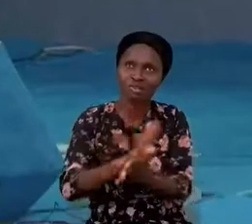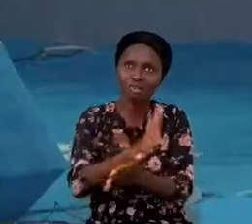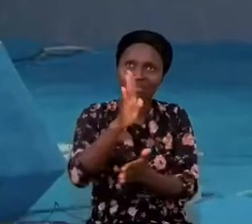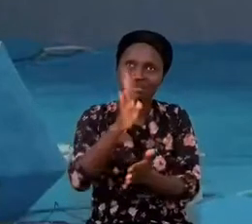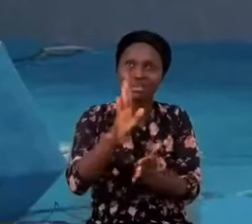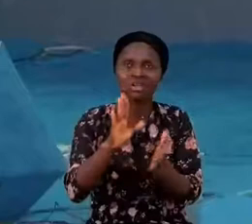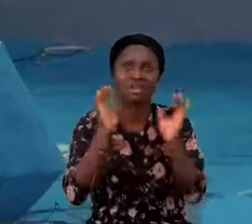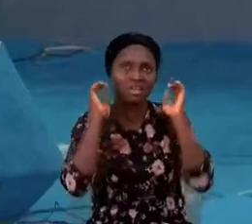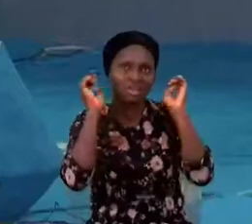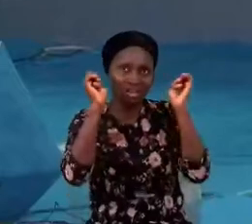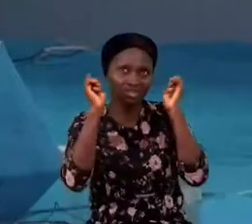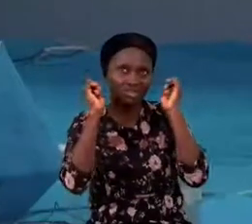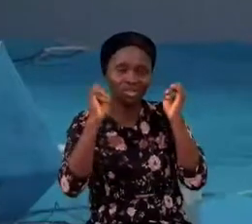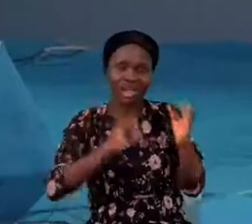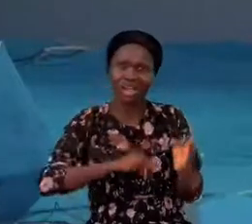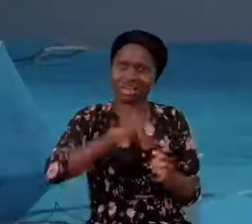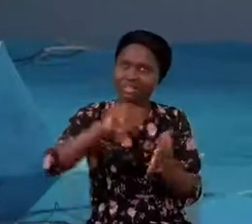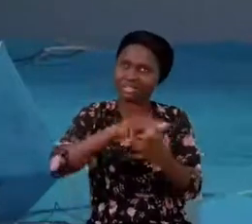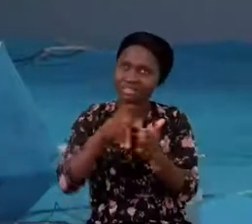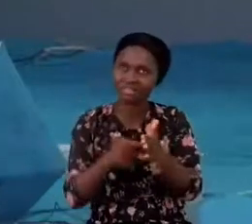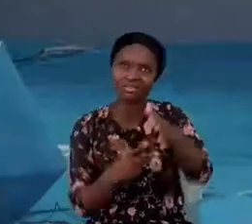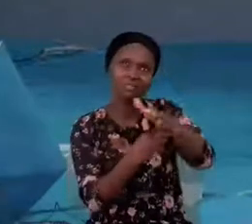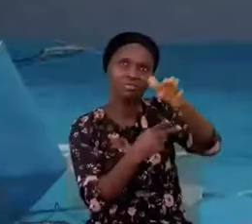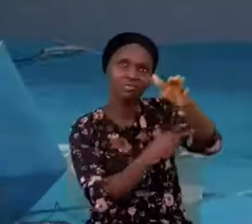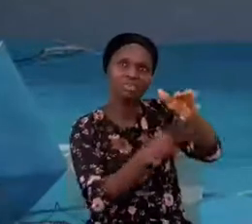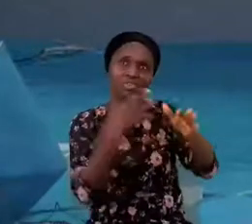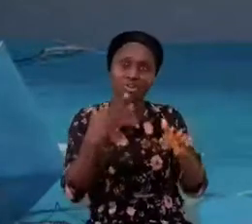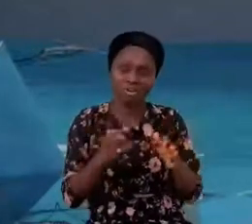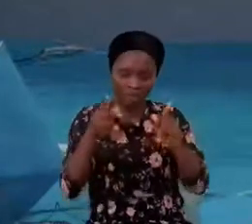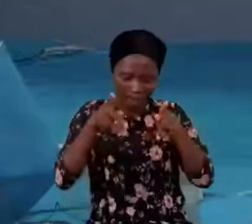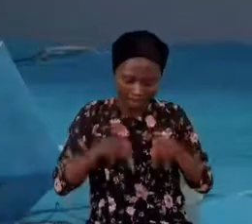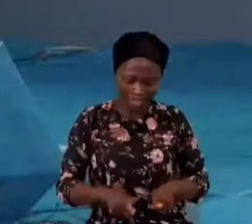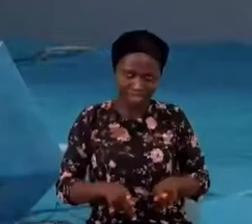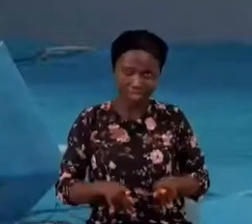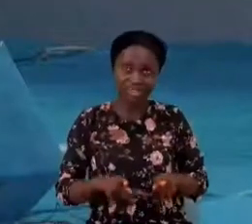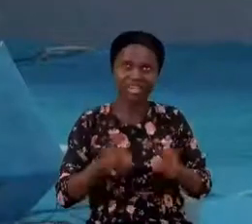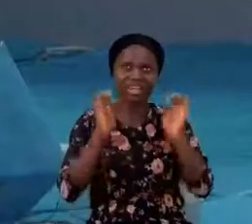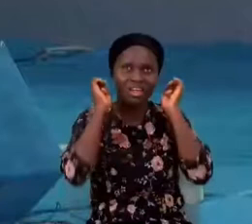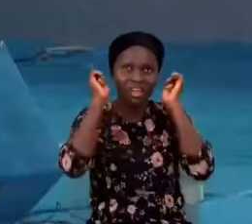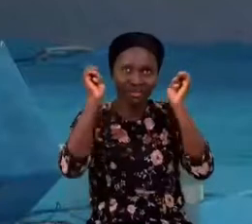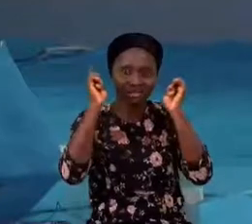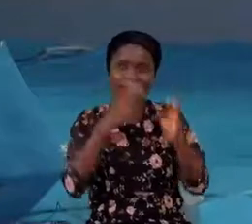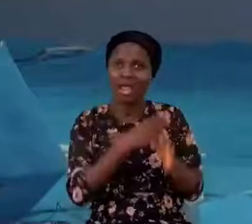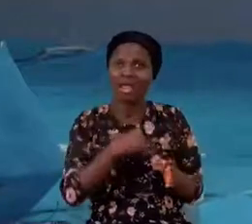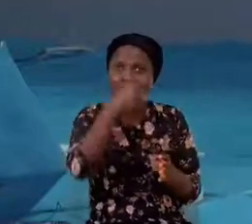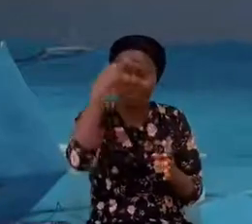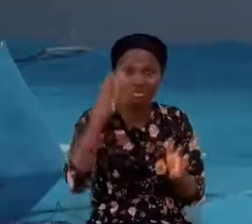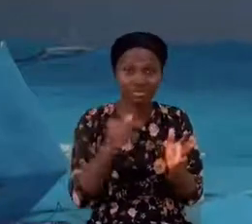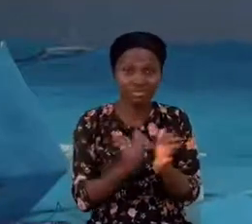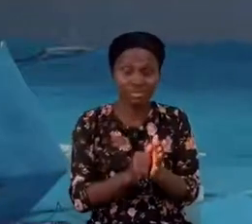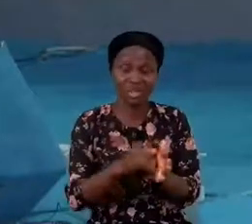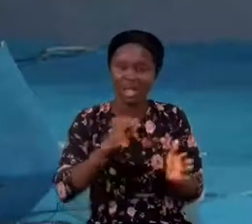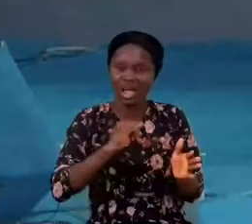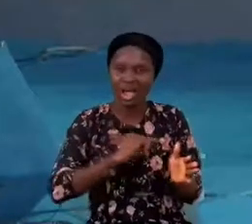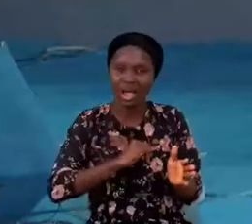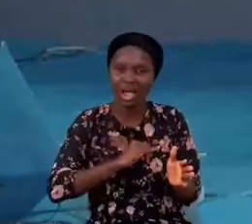de l'éducation personnelle. Et pour cela, donc, je vais aimer cette chose. Je l'aime pas à cause de la